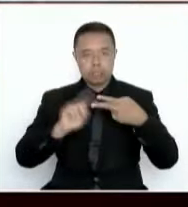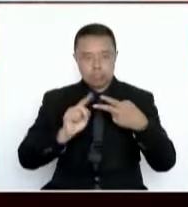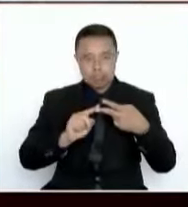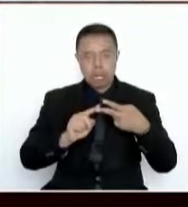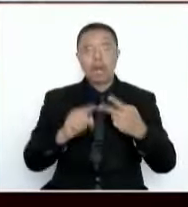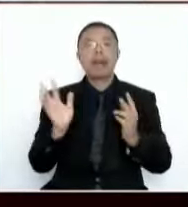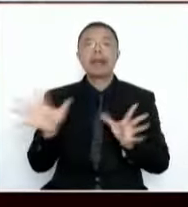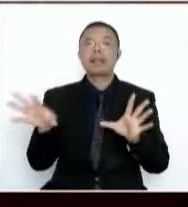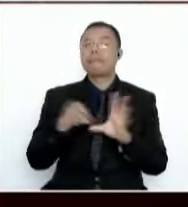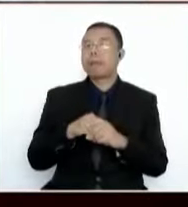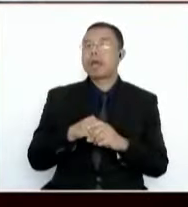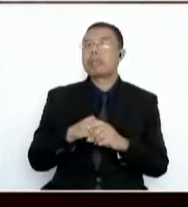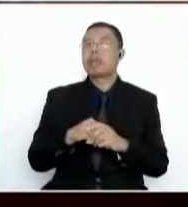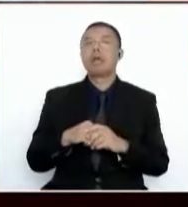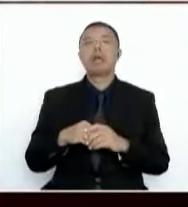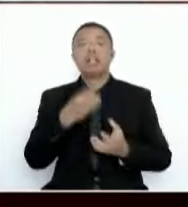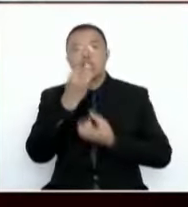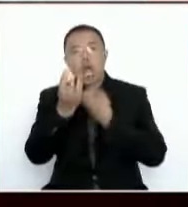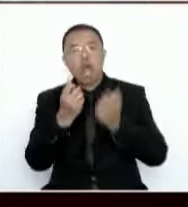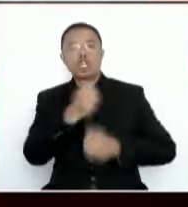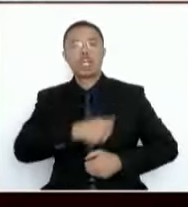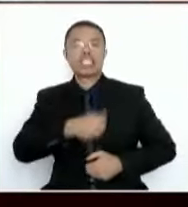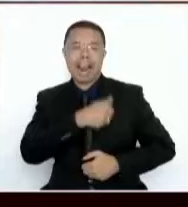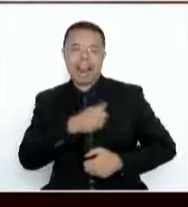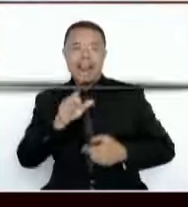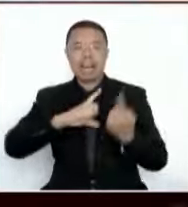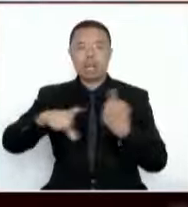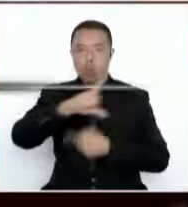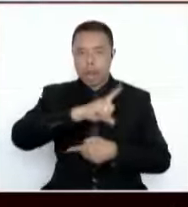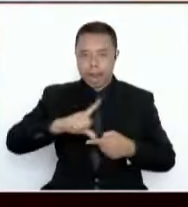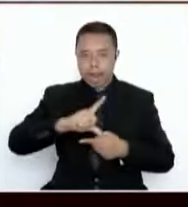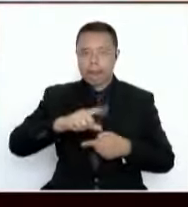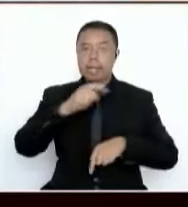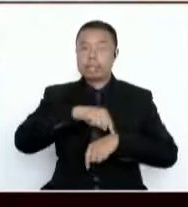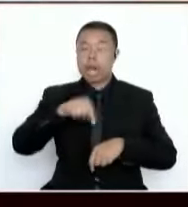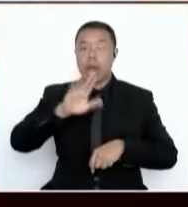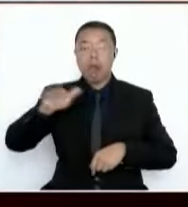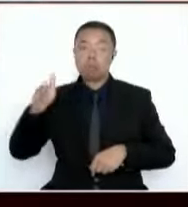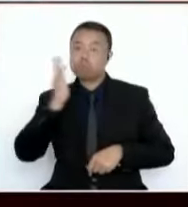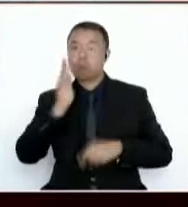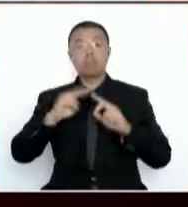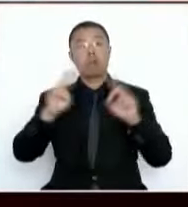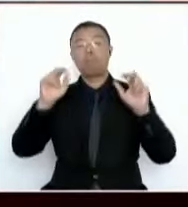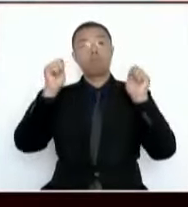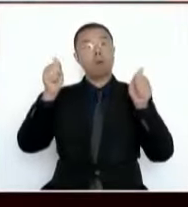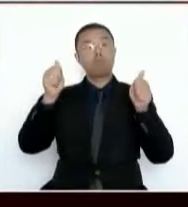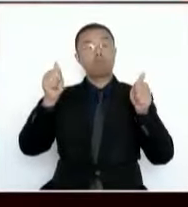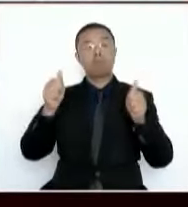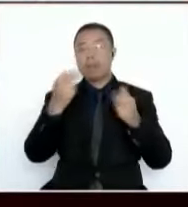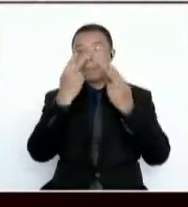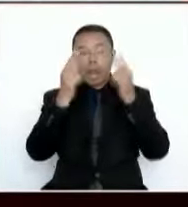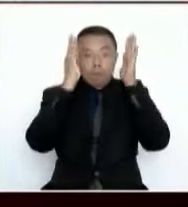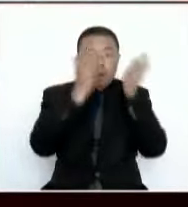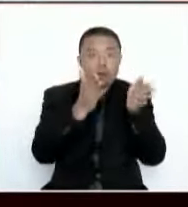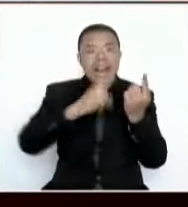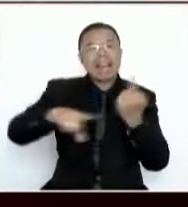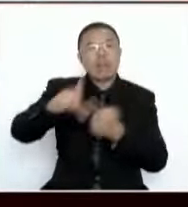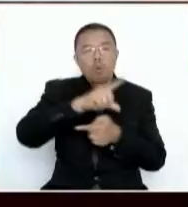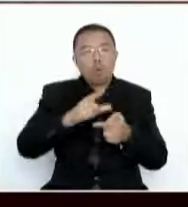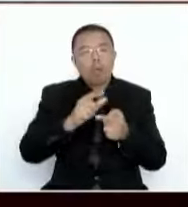juga akan dilibatkan dalam gerakan sosial dan lingkungan sekarang ini anak-anak muda luar biasa kepeduliannya terhadap